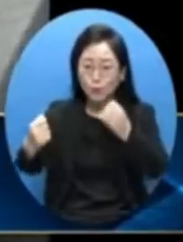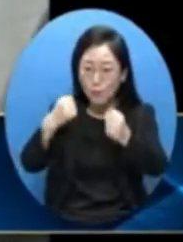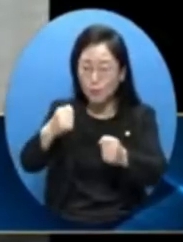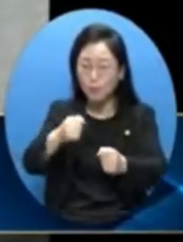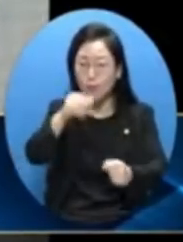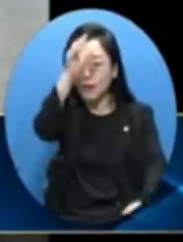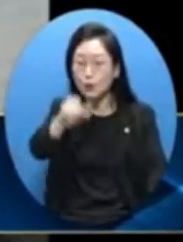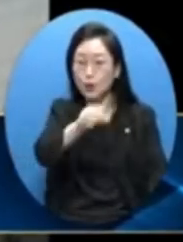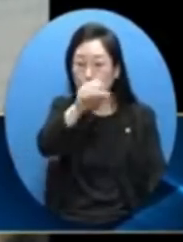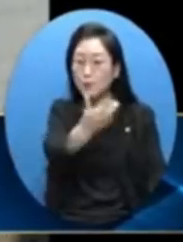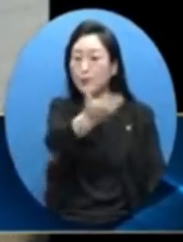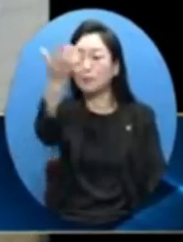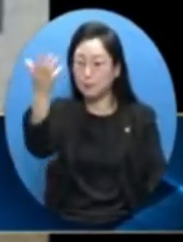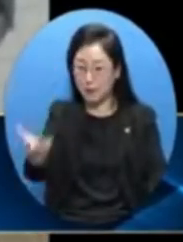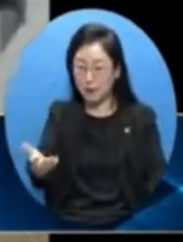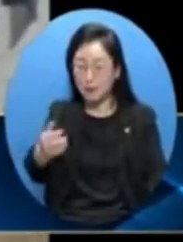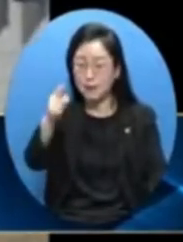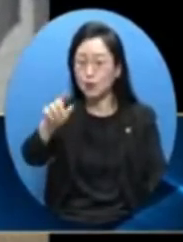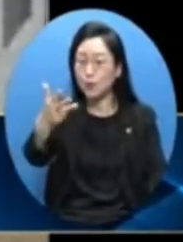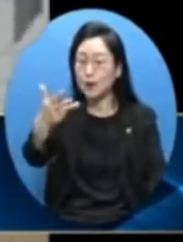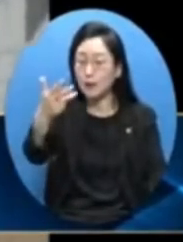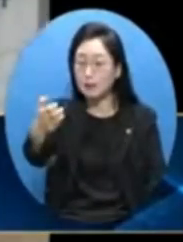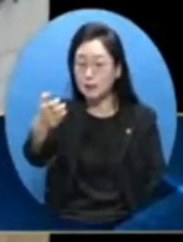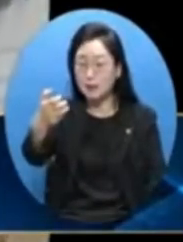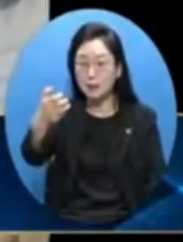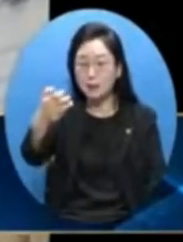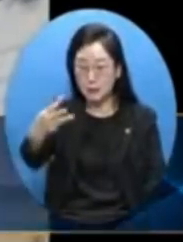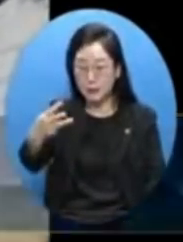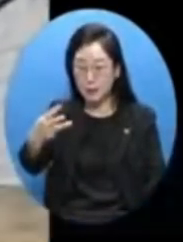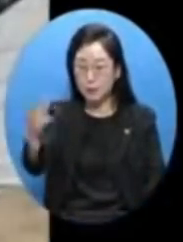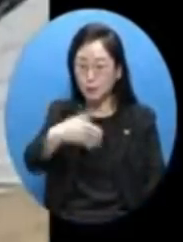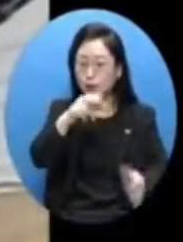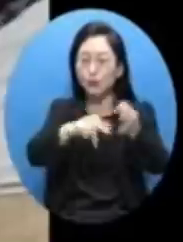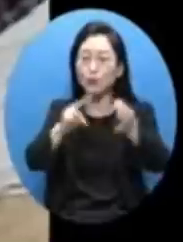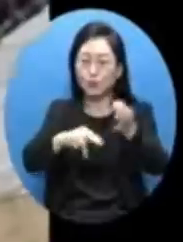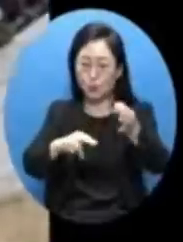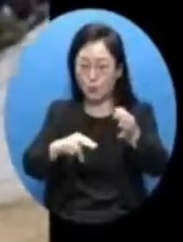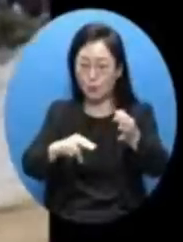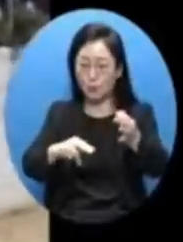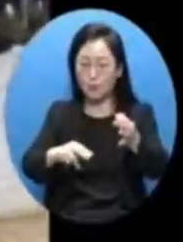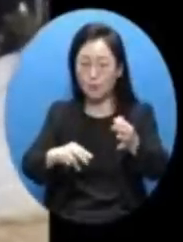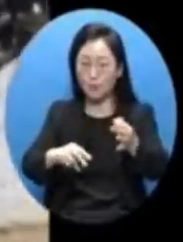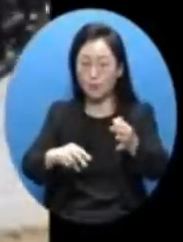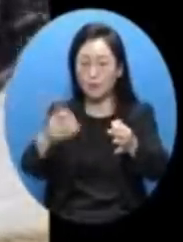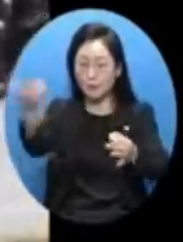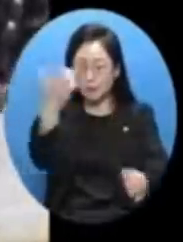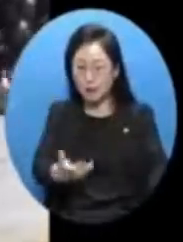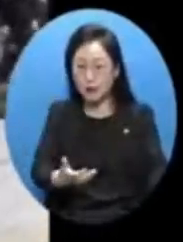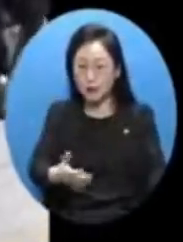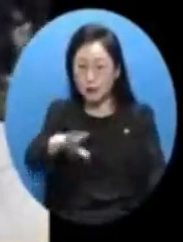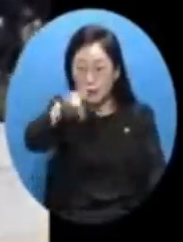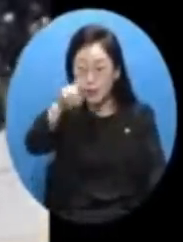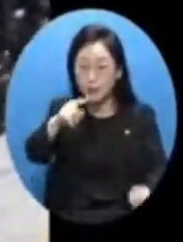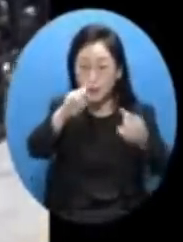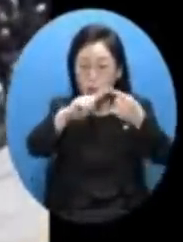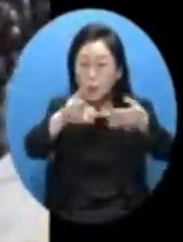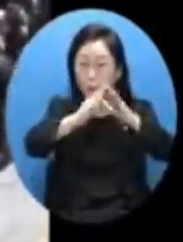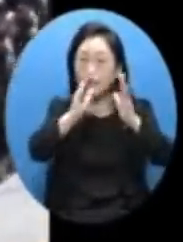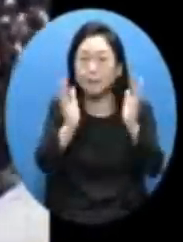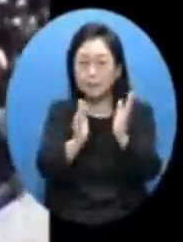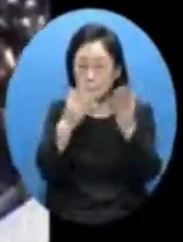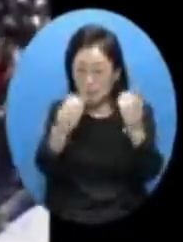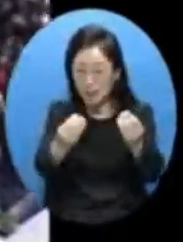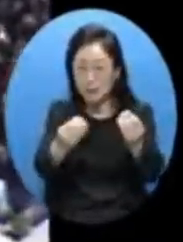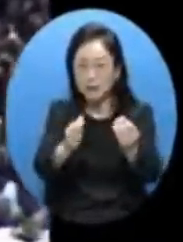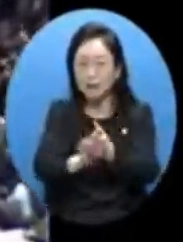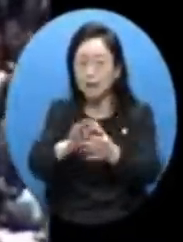서대문 시절을 마치고 1973년 여의도 시절을 여셨습니다. 그래서 1973년에 첫 번째 성전이 지어졌고